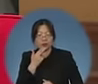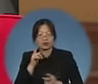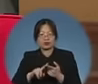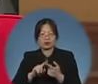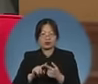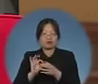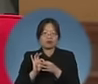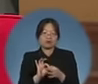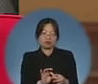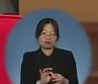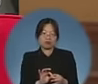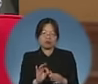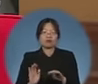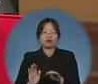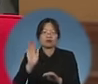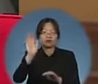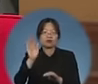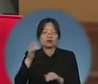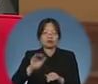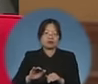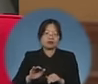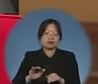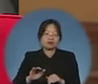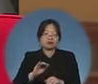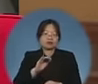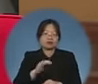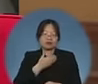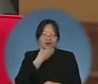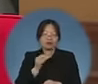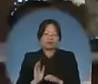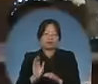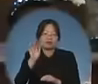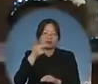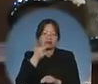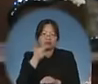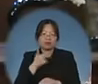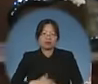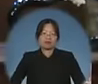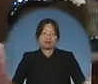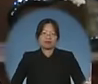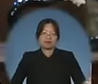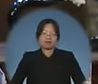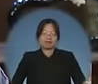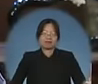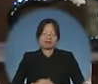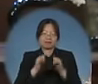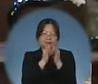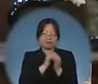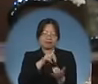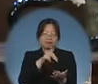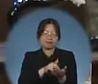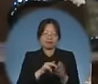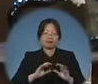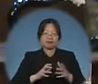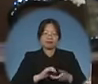그대로 유지된다. 그럼 올라가지만 이쪽 거는 안 올라가는 거죠. 그러니까 그 얘기는 그 사회적으로 또